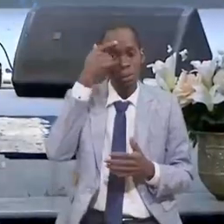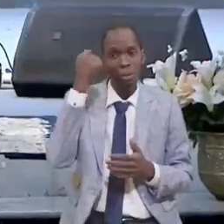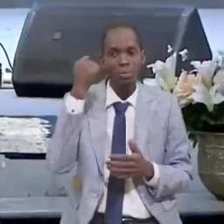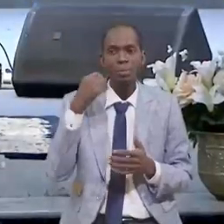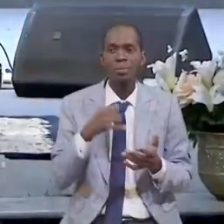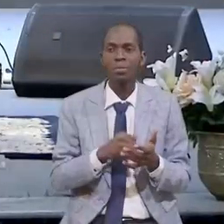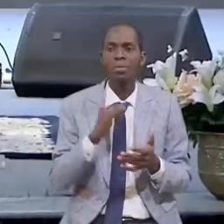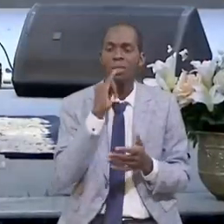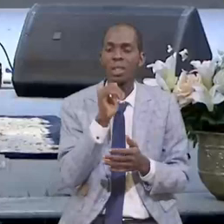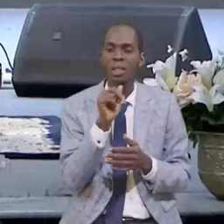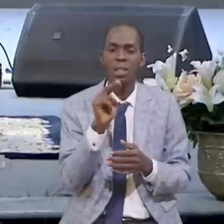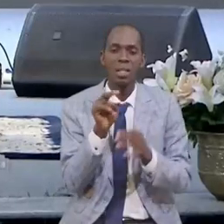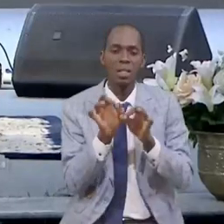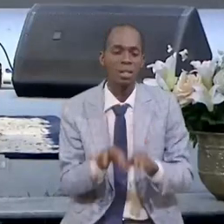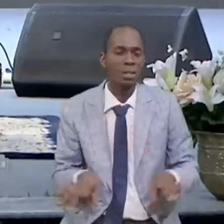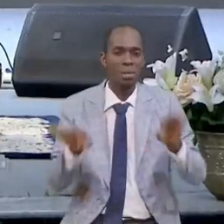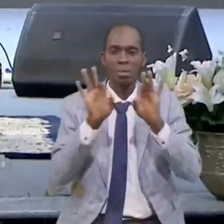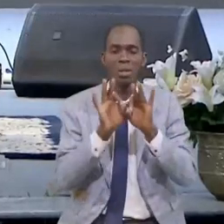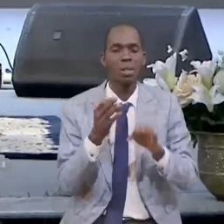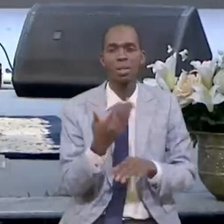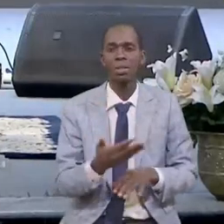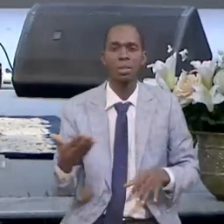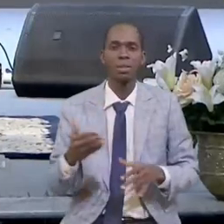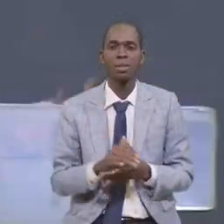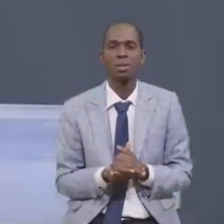Parce que c'est une chose essentielle.